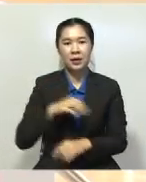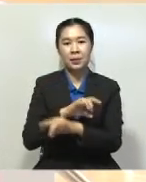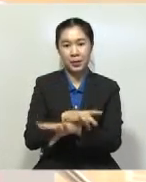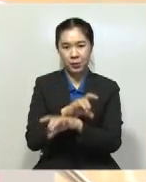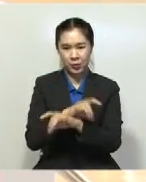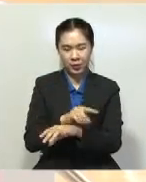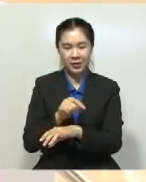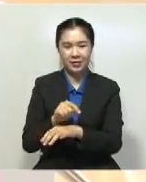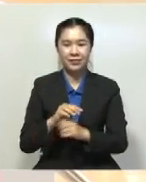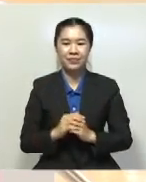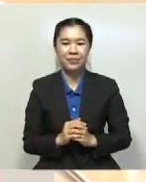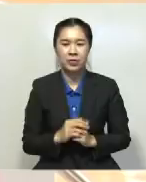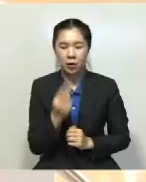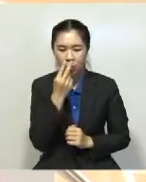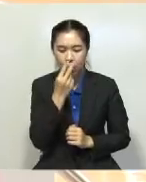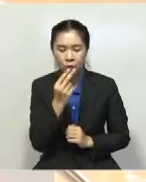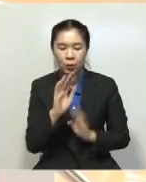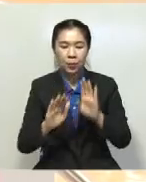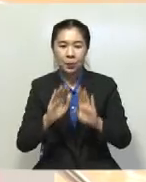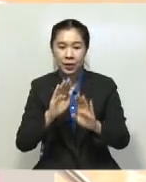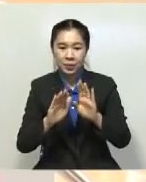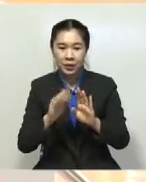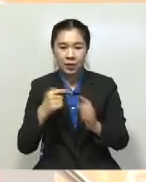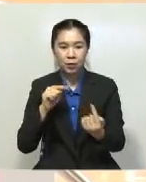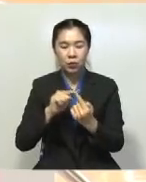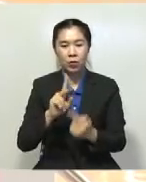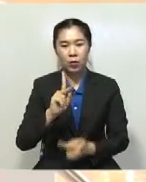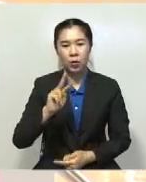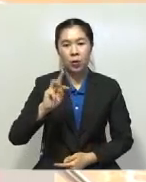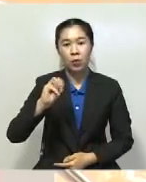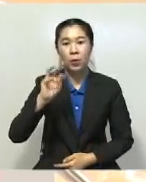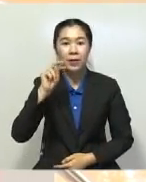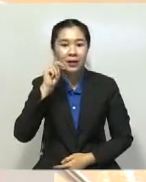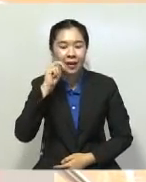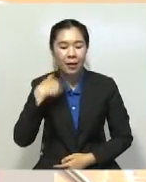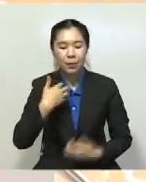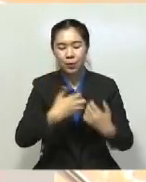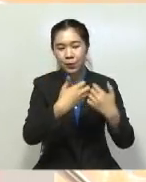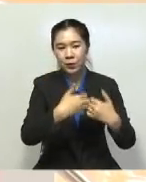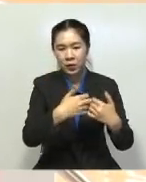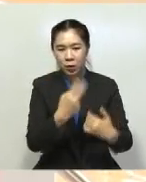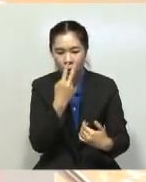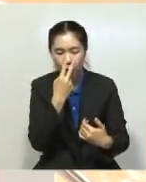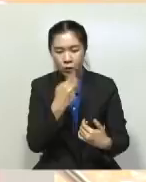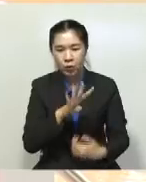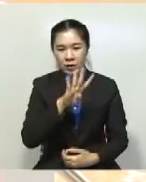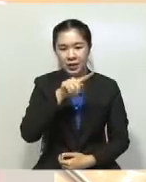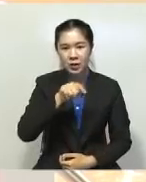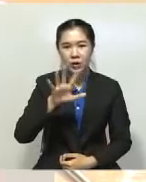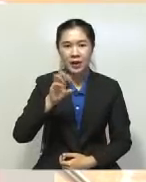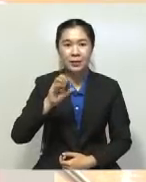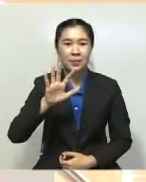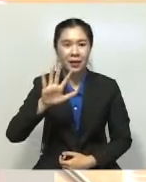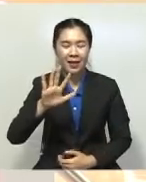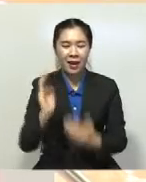บุรีครับซึ่งจากการเปรียบเทียบนะครับจากบอร์ดที่ทางกรมชลประทานนะครับได้ติดตั้งไว้ระดับน้ำจากเมื่อวานนะครับอยู่ที่ 4.55 เมตร